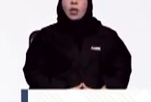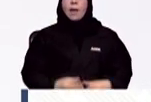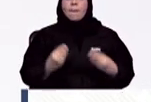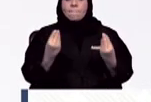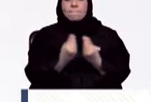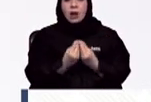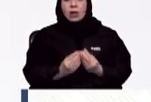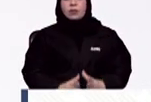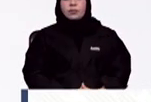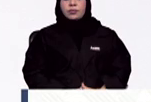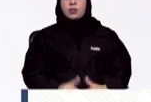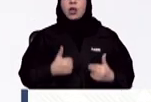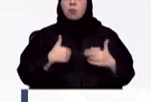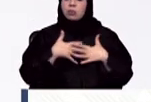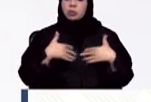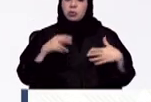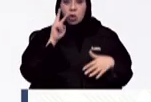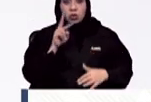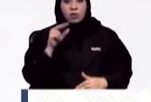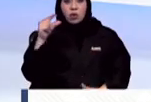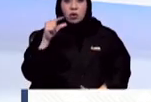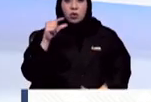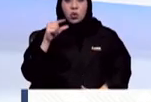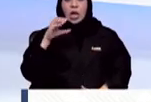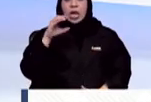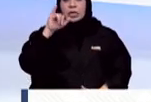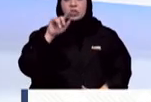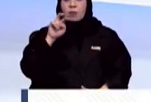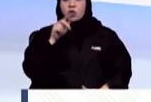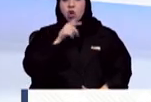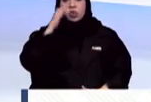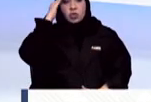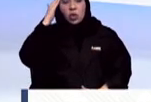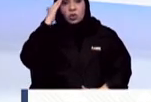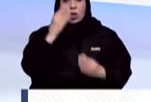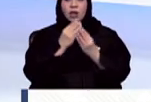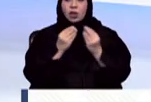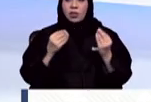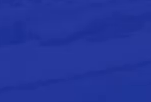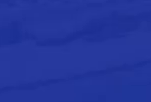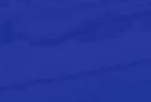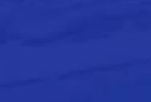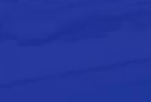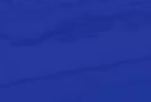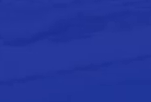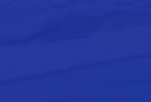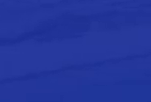سعادة الدكتورة جميلة السلمان عضو مجلس الشورى، شكرا جزيلا لك. شكرا دكتورة.